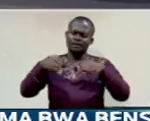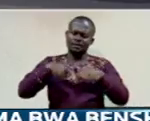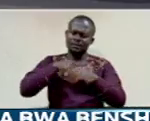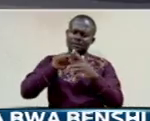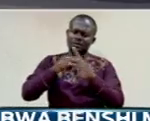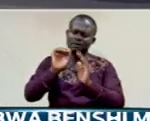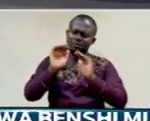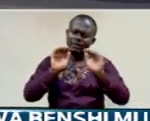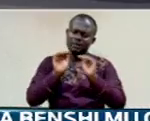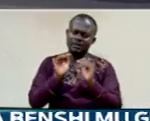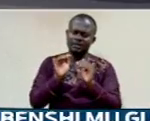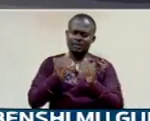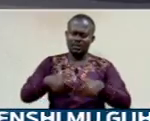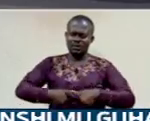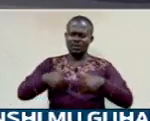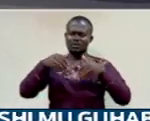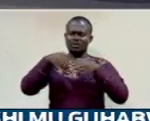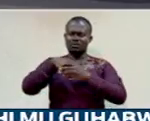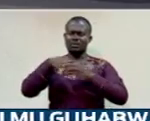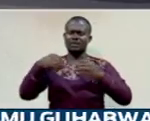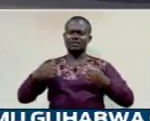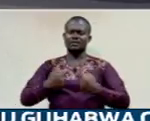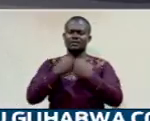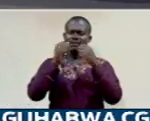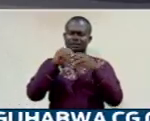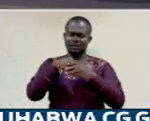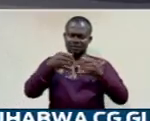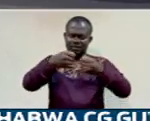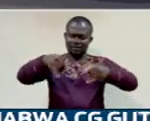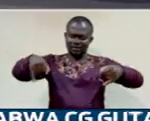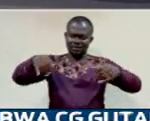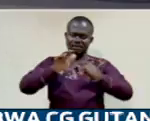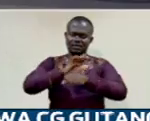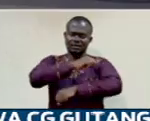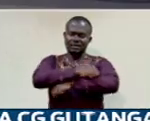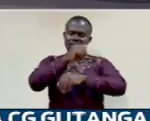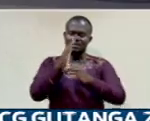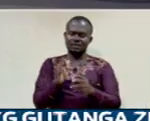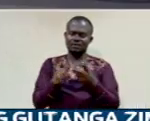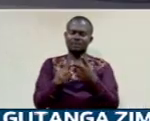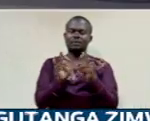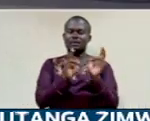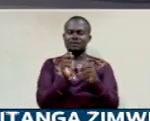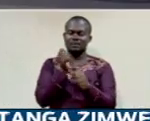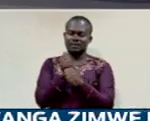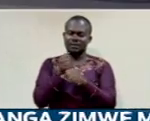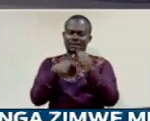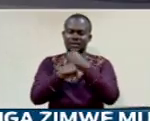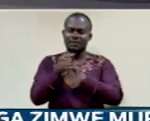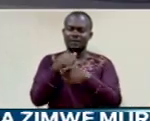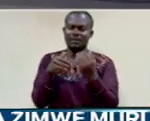natangira mvuga n'urubyiruko ruri mu bagezweho n'ingaruka zo kujya mu kato. Harimo abanyeshuri, harimo n'abasanzwe bakora